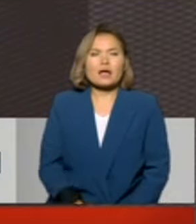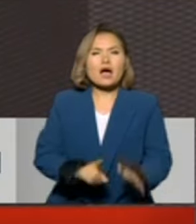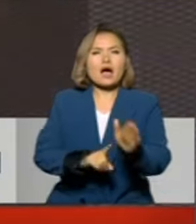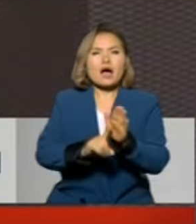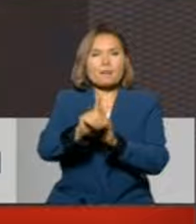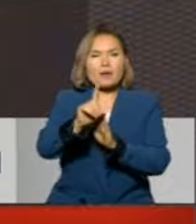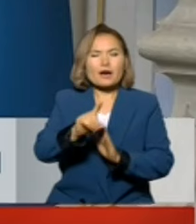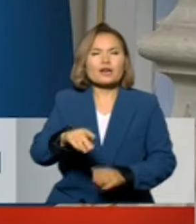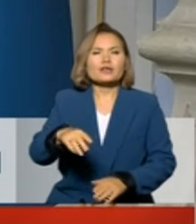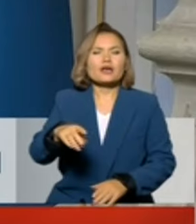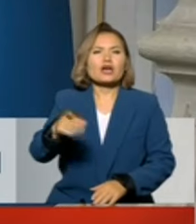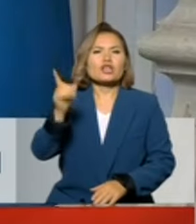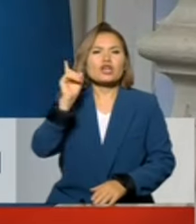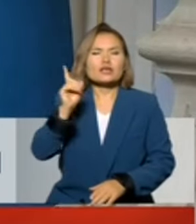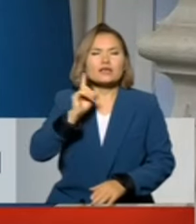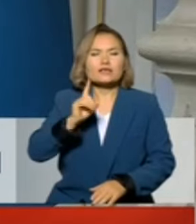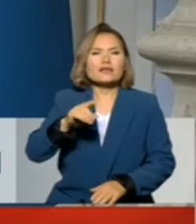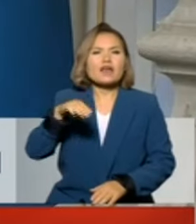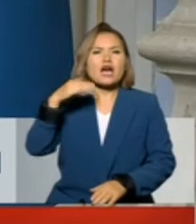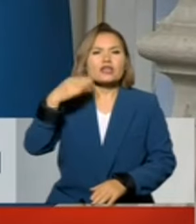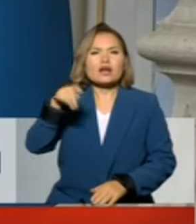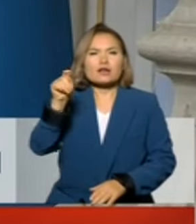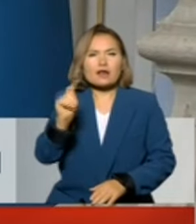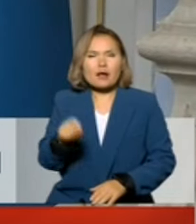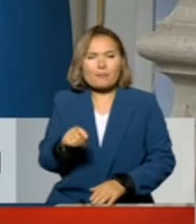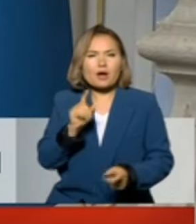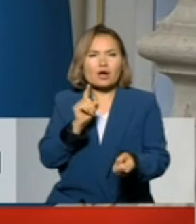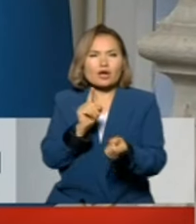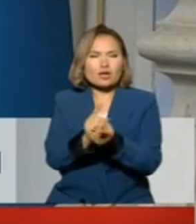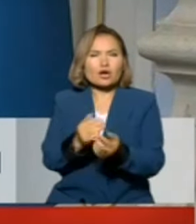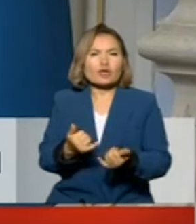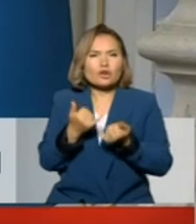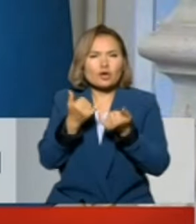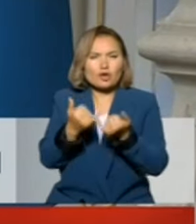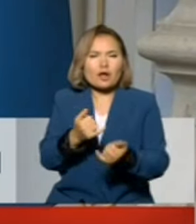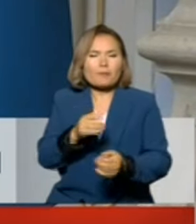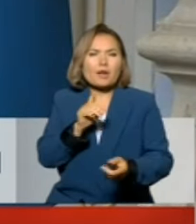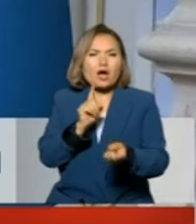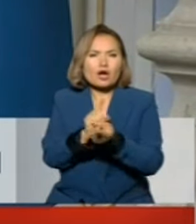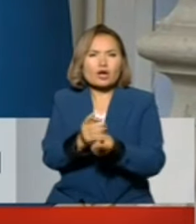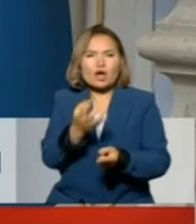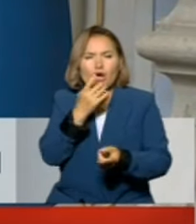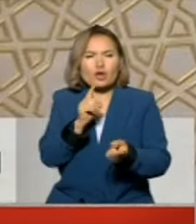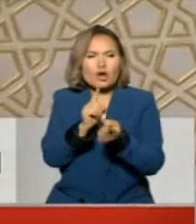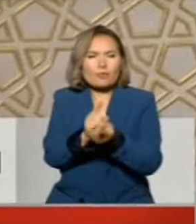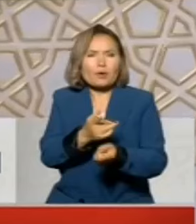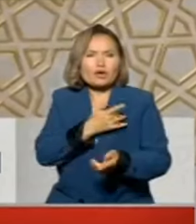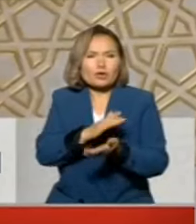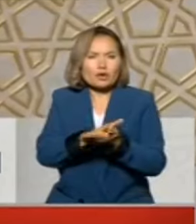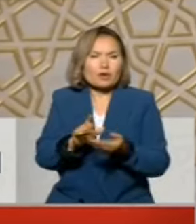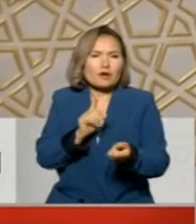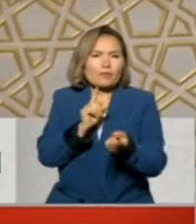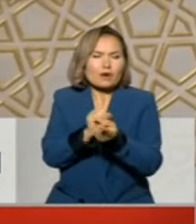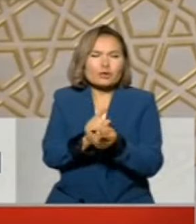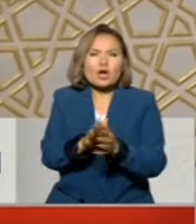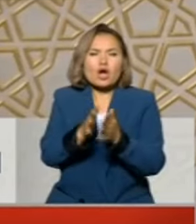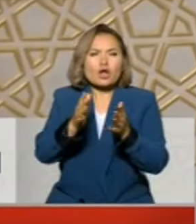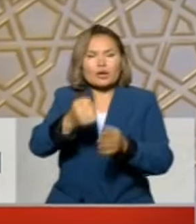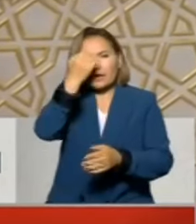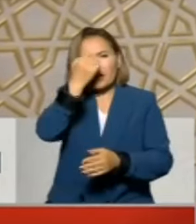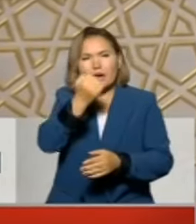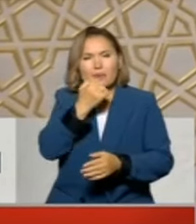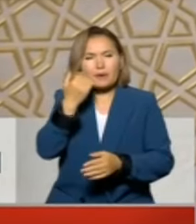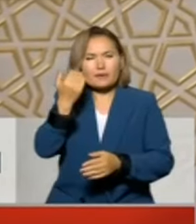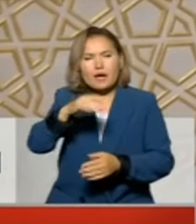Ең алдымен ежелгі тәжік жеріне табаным теген сәттен бастап көрсеткен сый құрметіңіз бен қонақ жайлық көңіліңіз үшін шын жүректен ризашылығымды